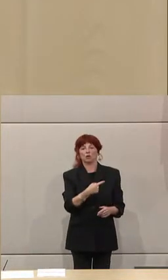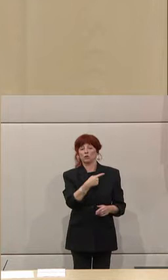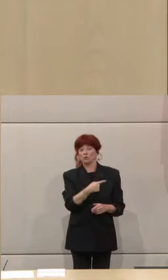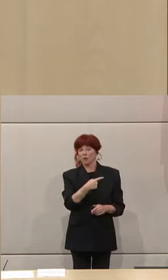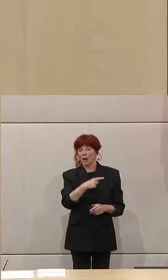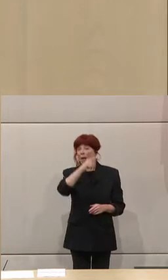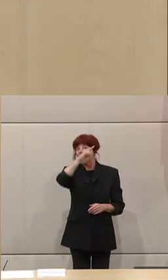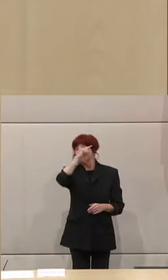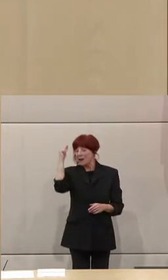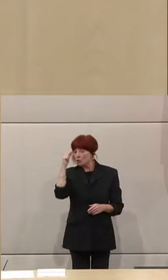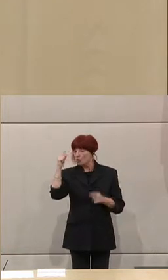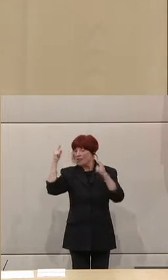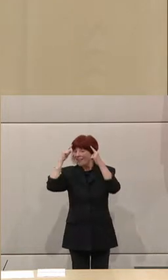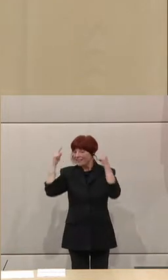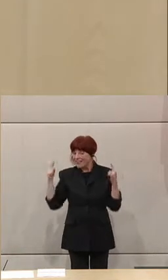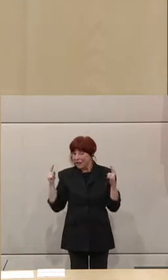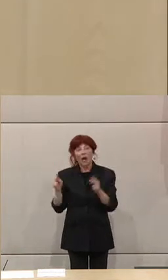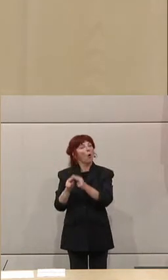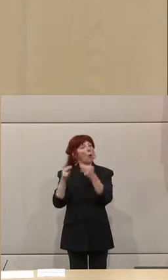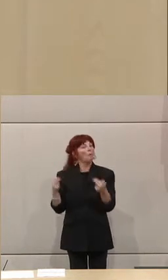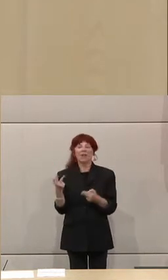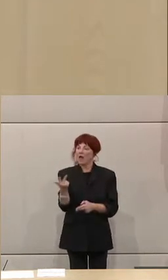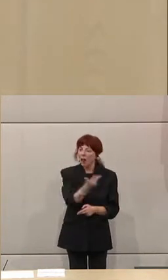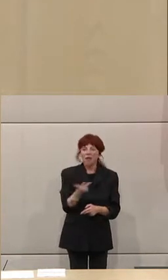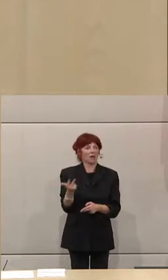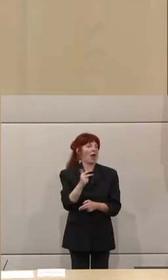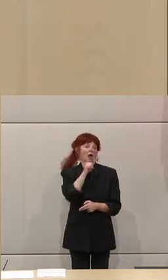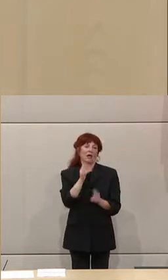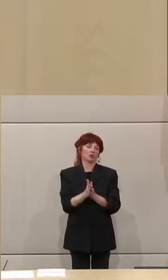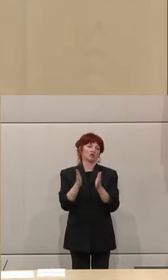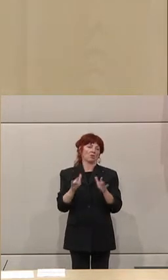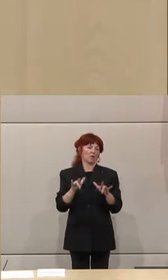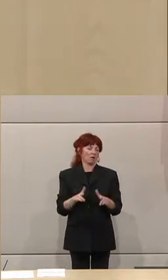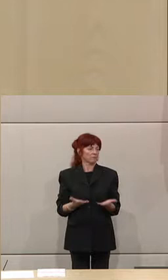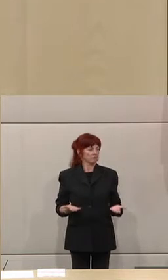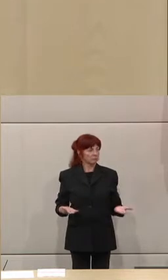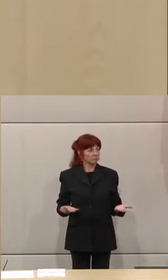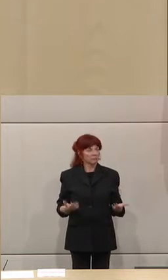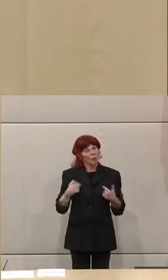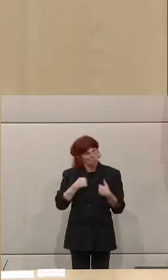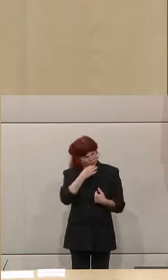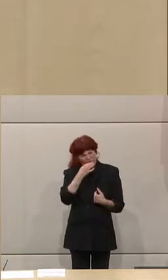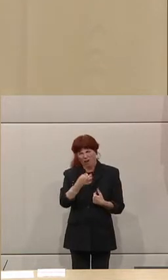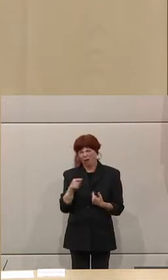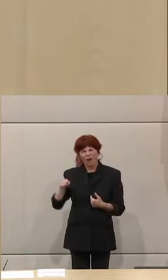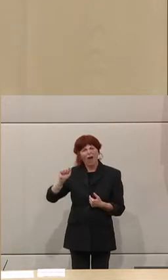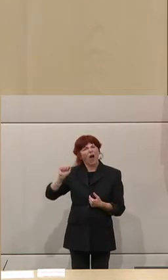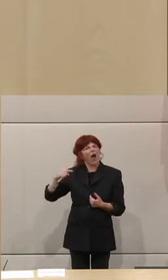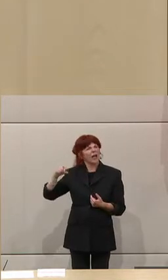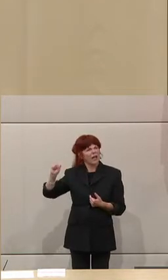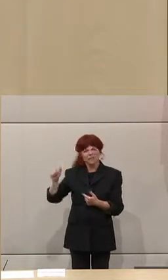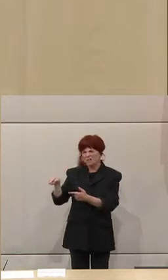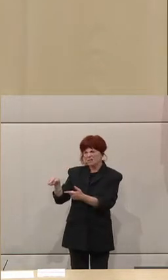und Umwelt, nehmen sie keinen Schaden davon. Und ich frage schon eines, wofür haben wir diese